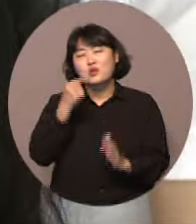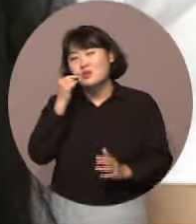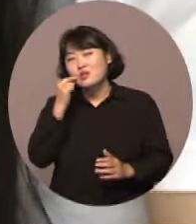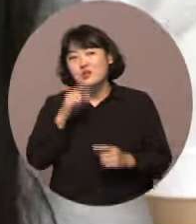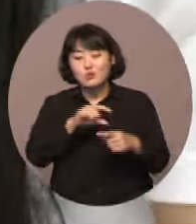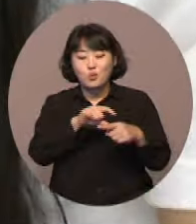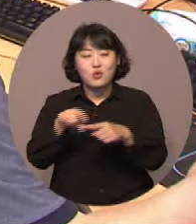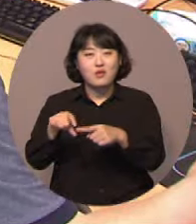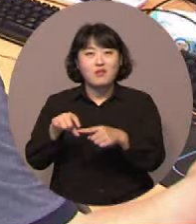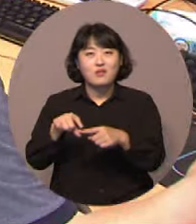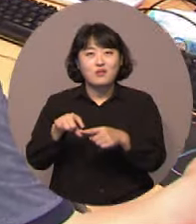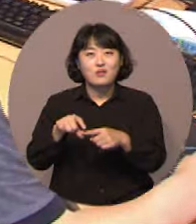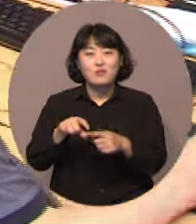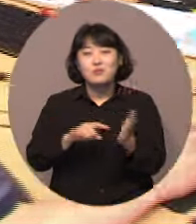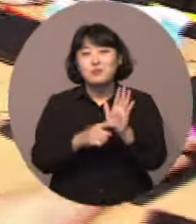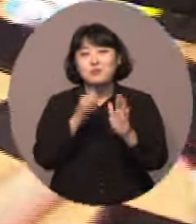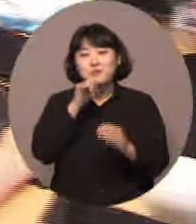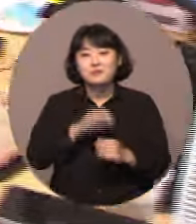통계로도 확인됩니다.